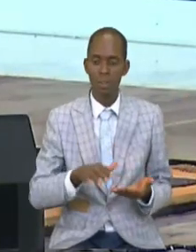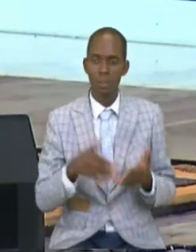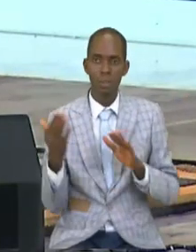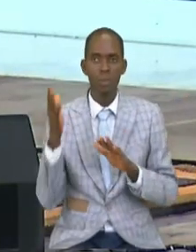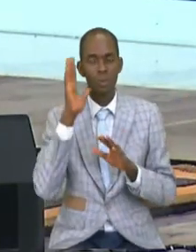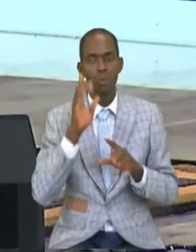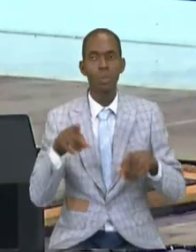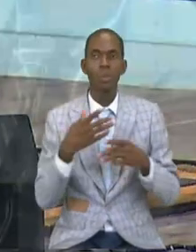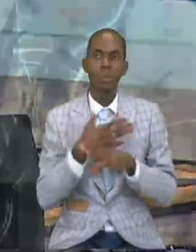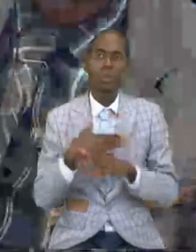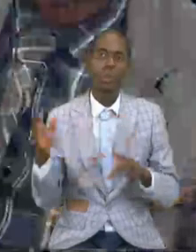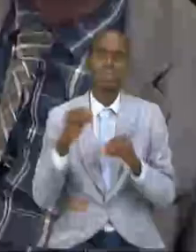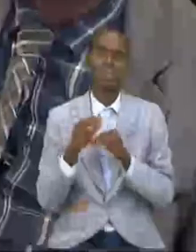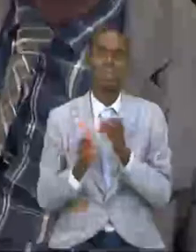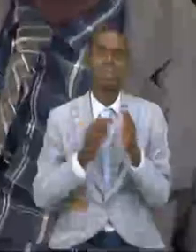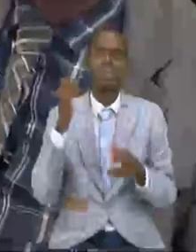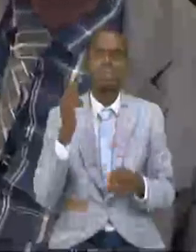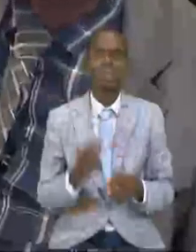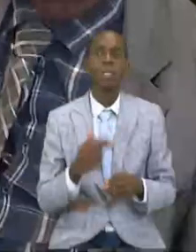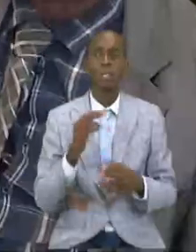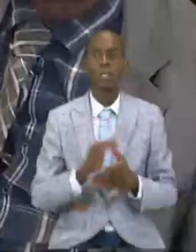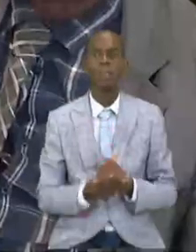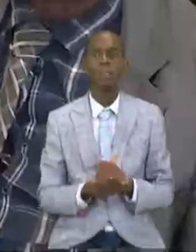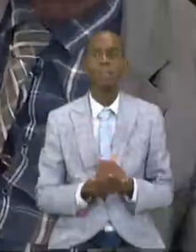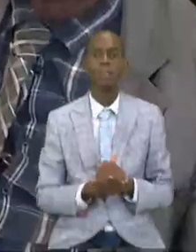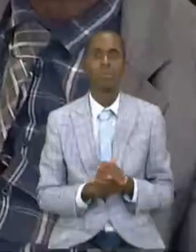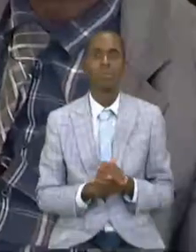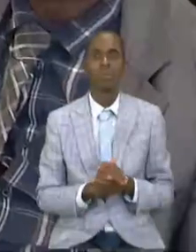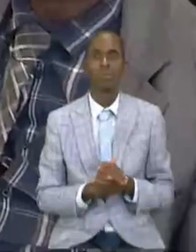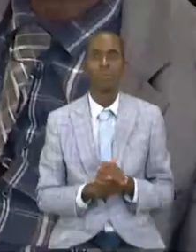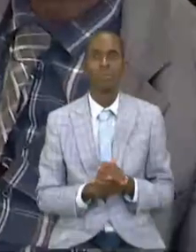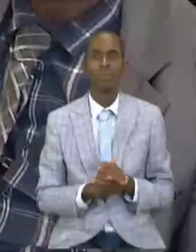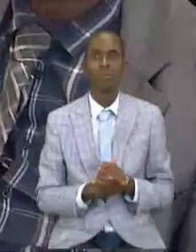la mort va fuir la famille au nom de Jésus-Christ.